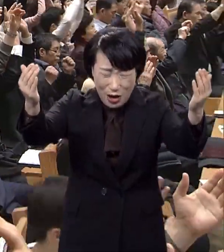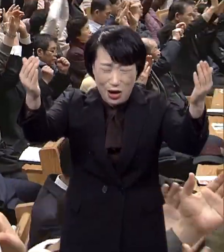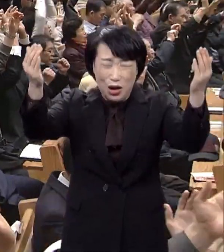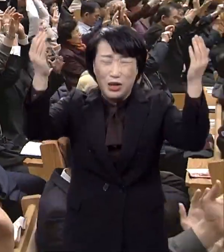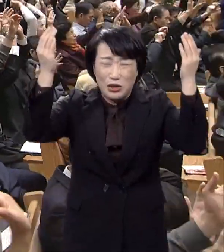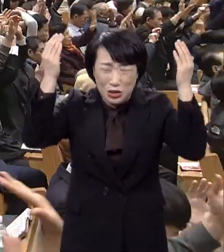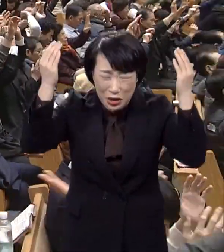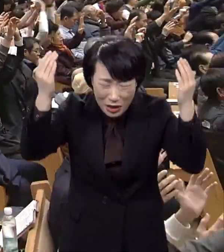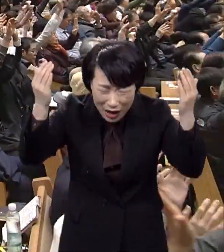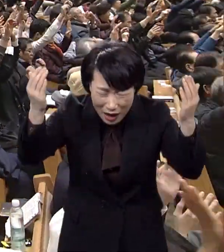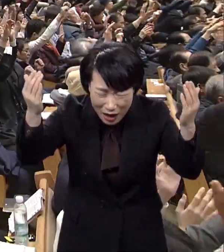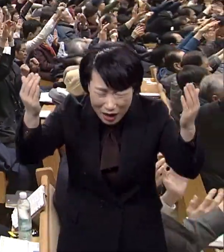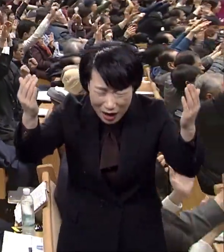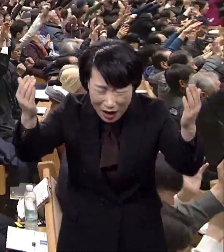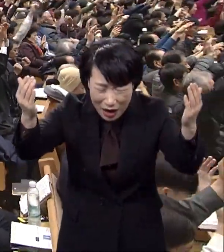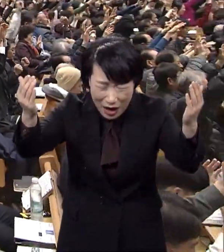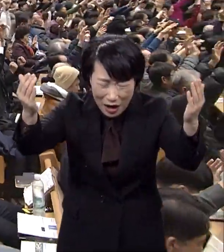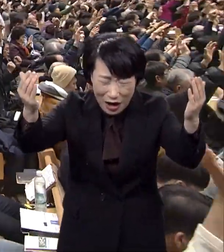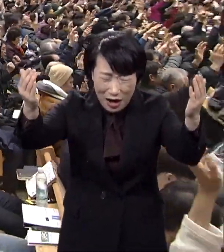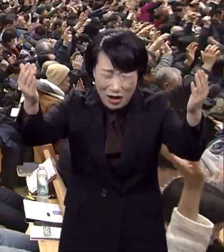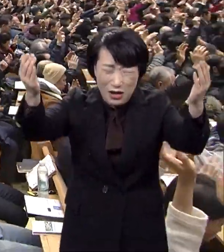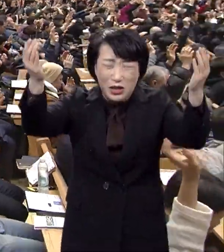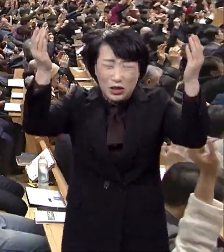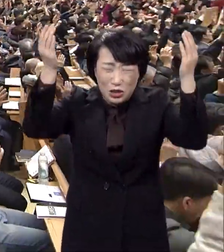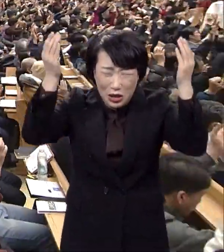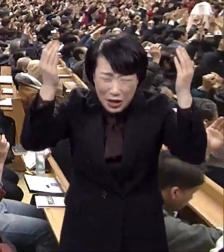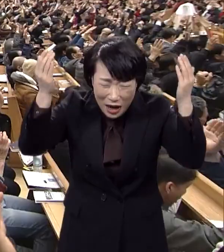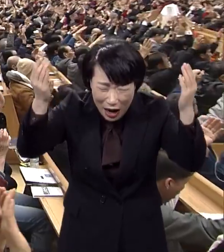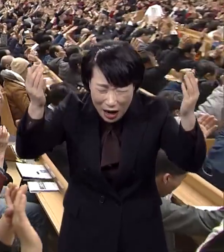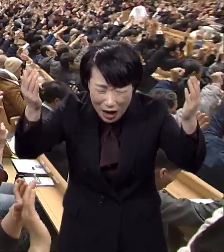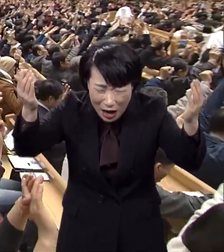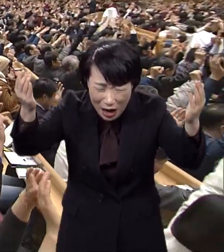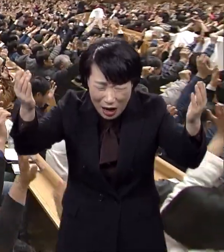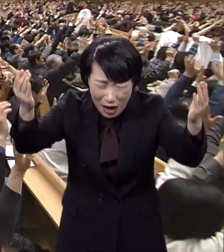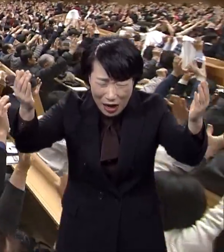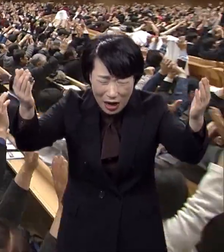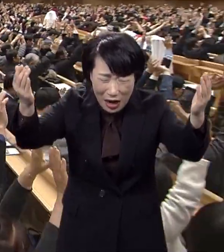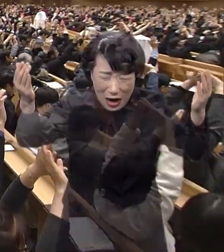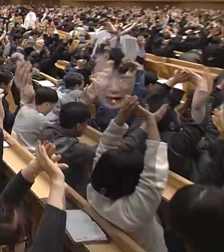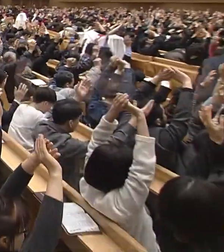주여, 주여, 주여.